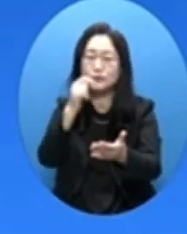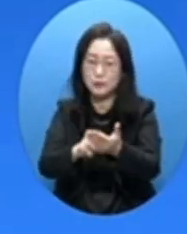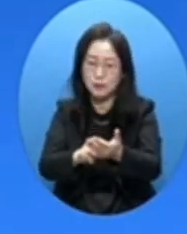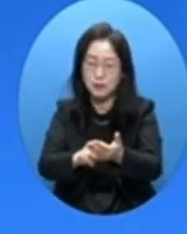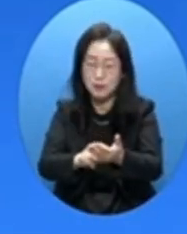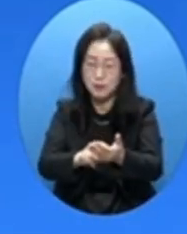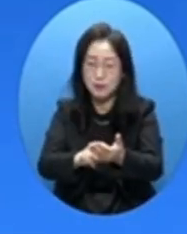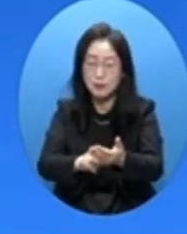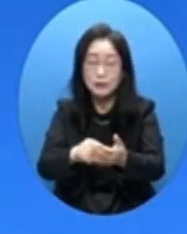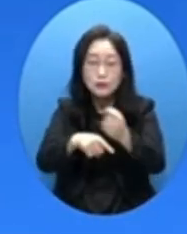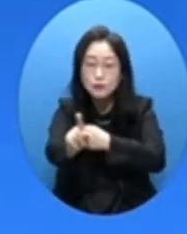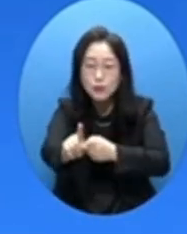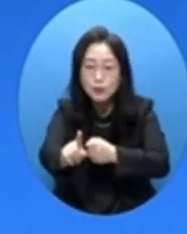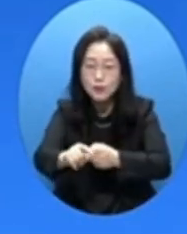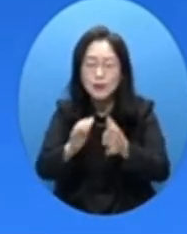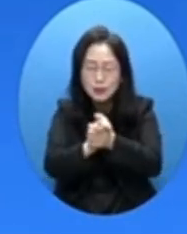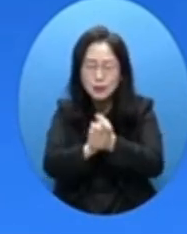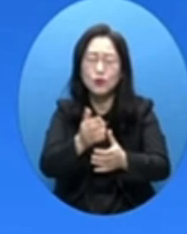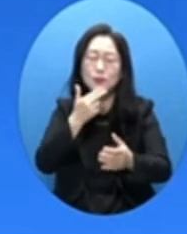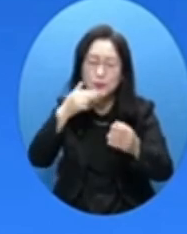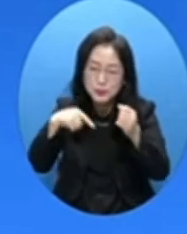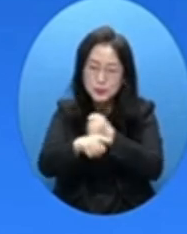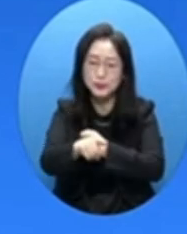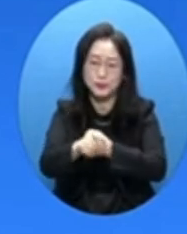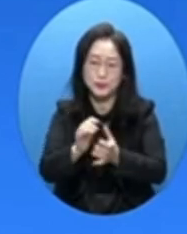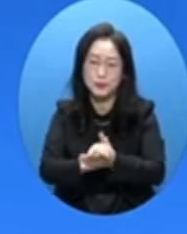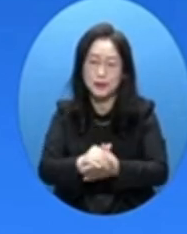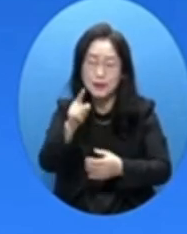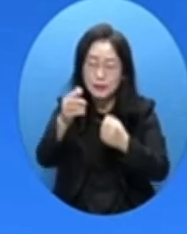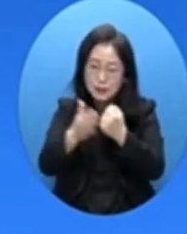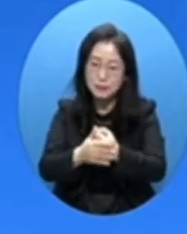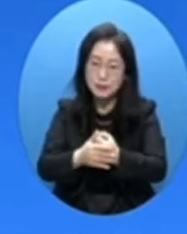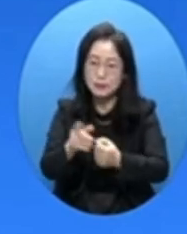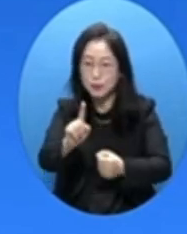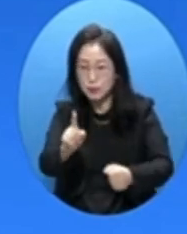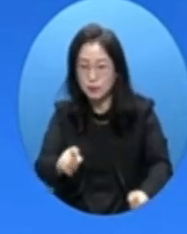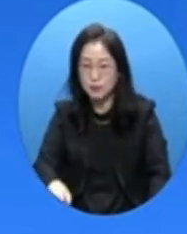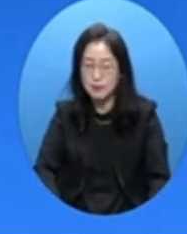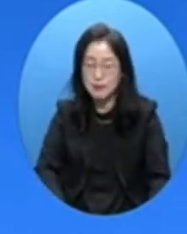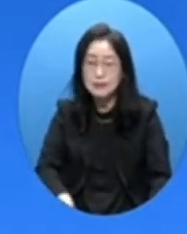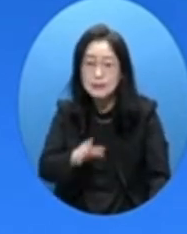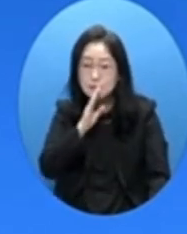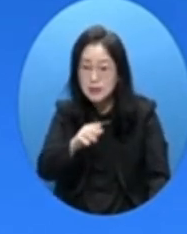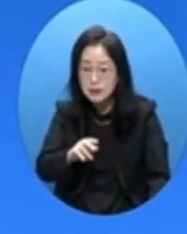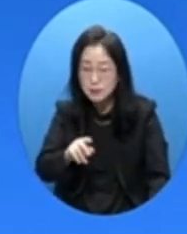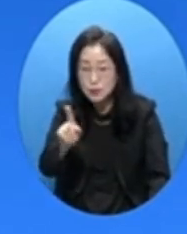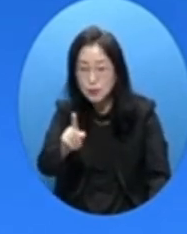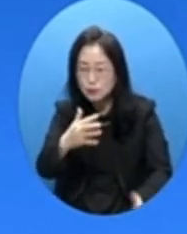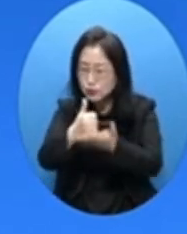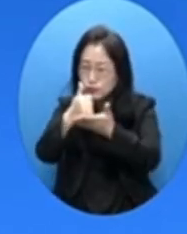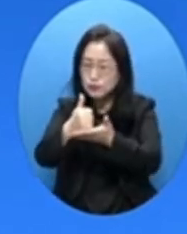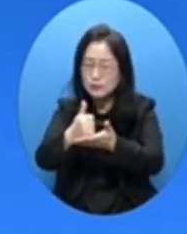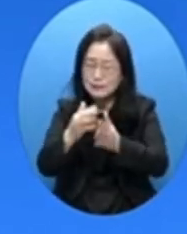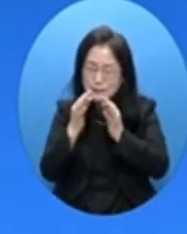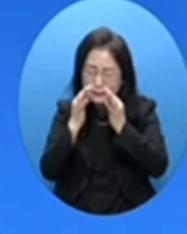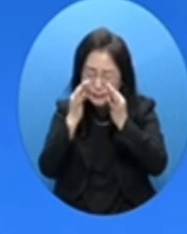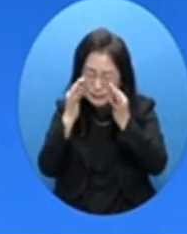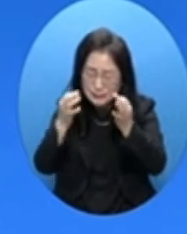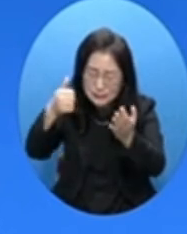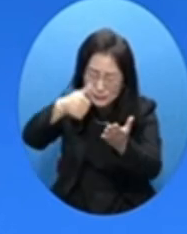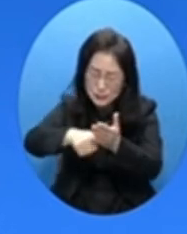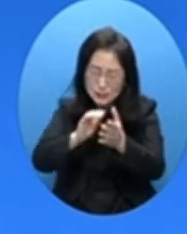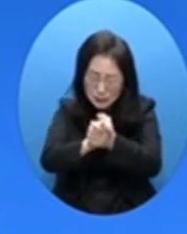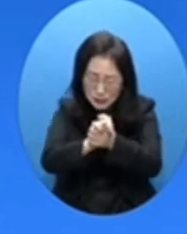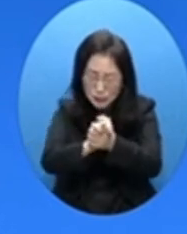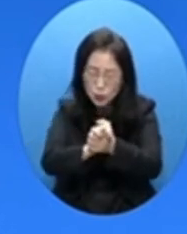넘어집니다 그 이유는 우리가 기도하지 않기 때문에 그러며 그러한 모습을 나타난 것이고 그 이유는 우리가 주님 앞에 간절히 엎드려